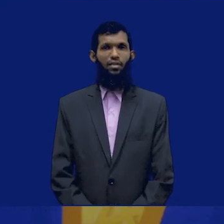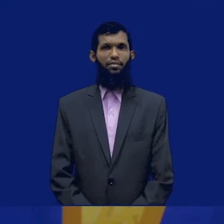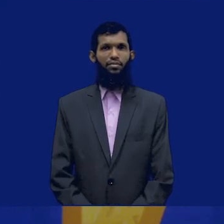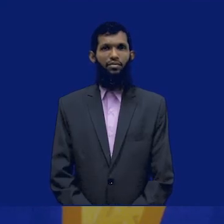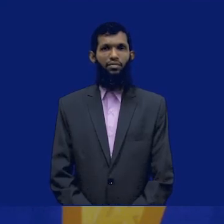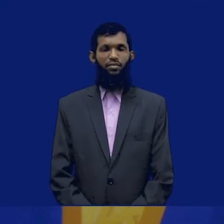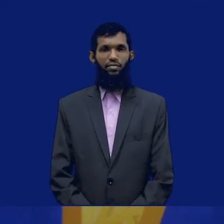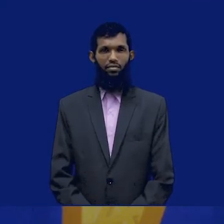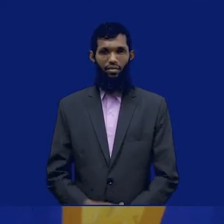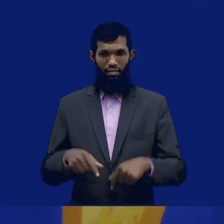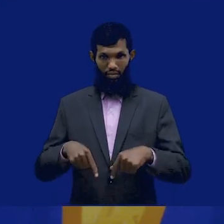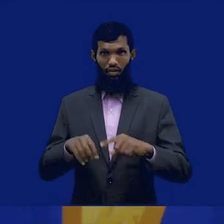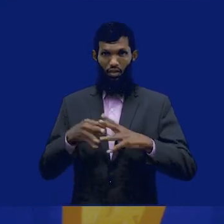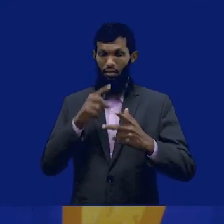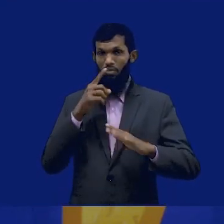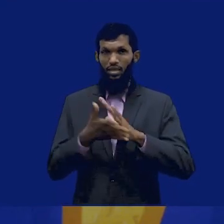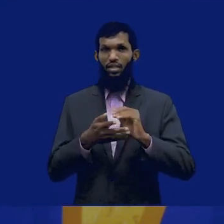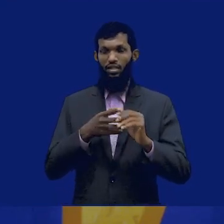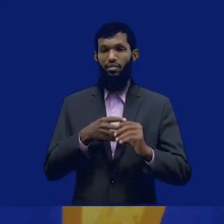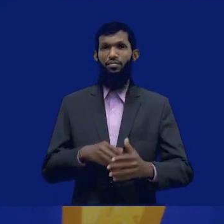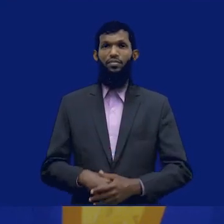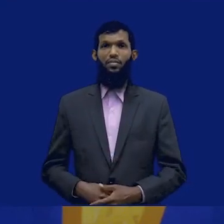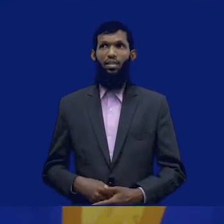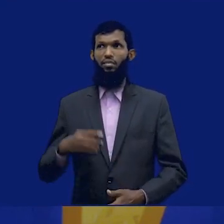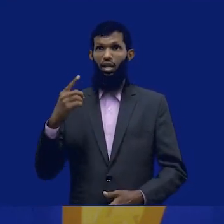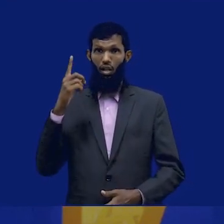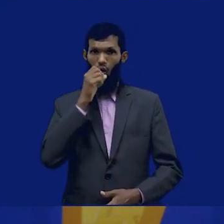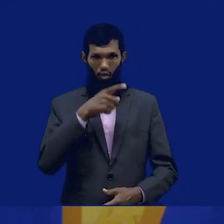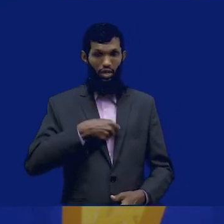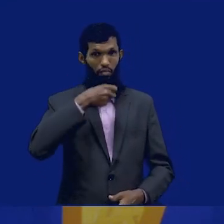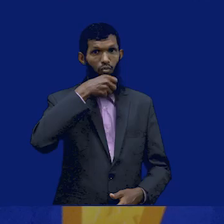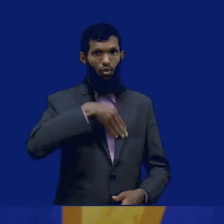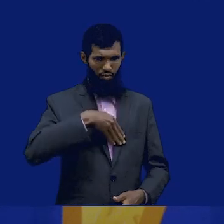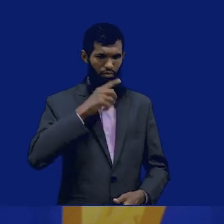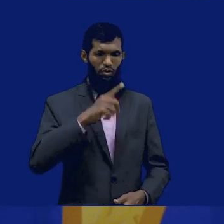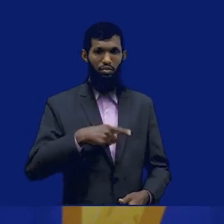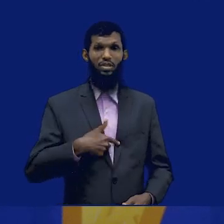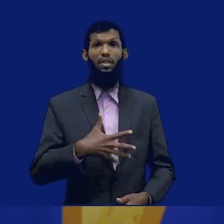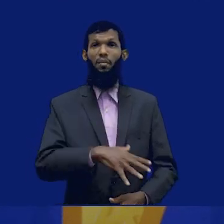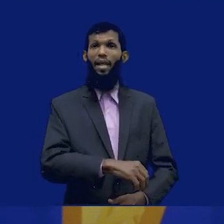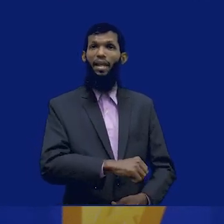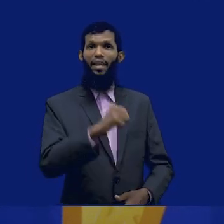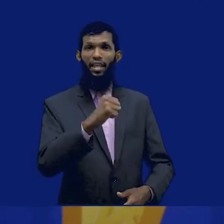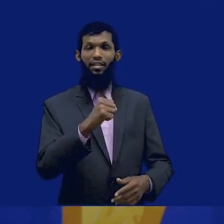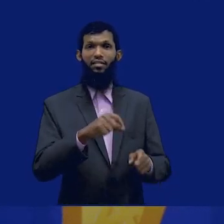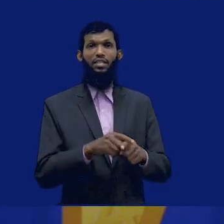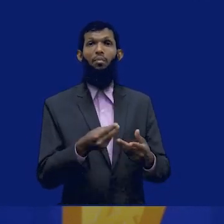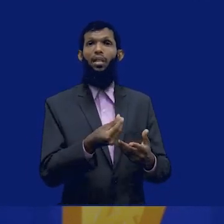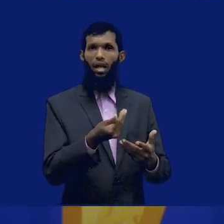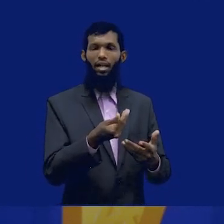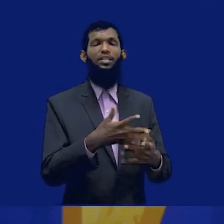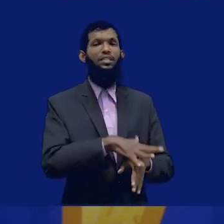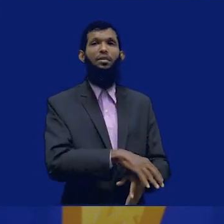Allah subhanahu wa ta'ala in this verse ordered the Prophet sallallahu alaihi wasallam, خُذْ مِنْ أَمْوَالِهِمْ, take from their